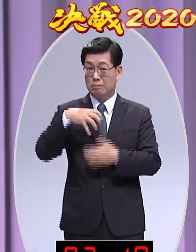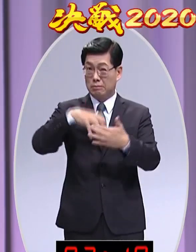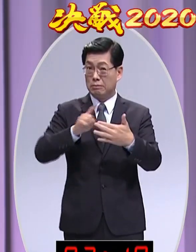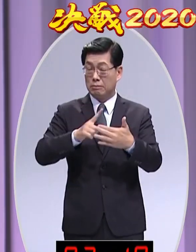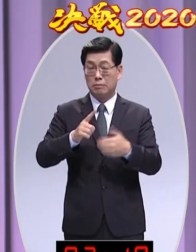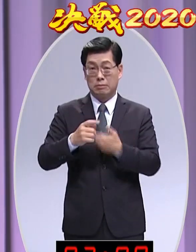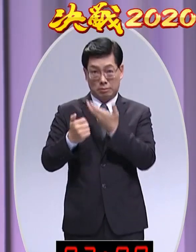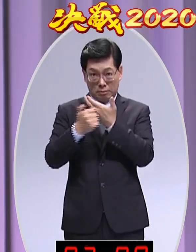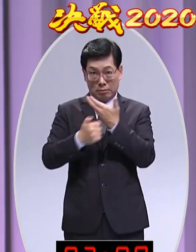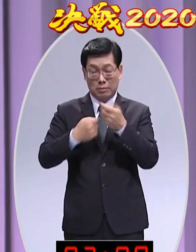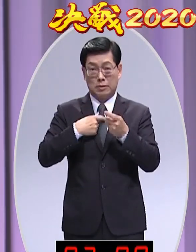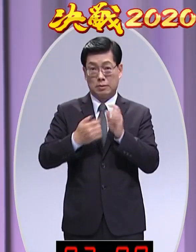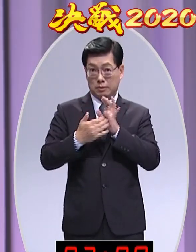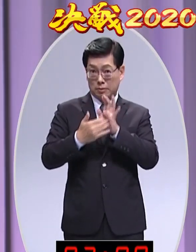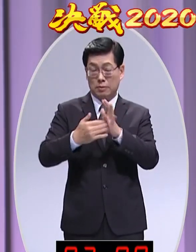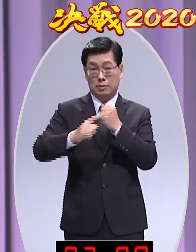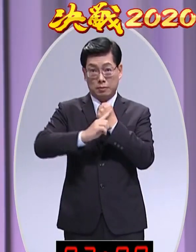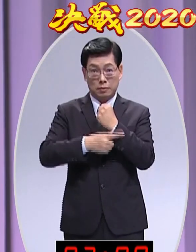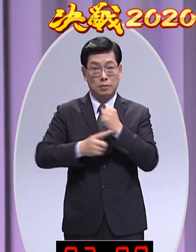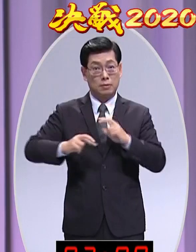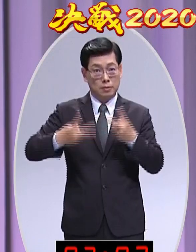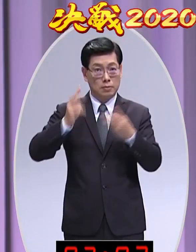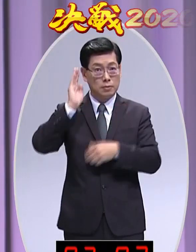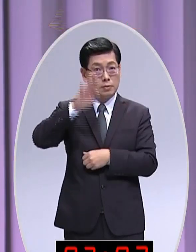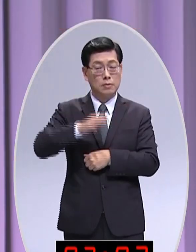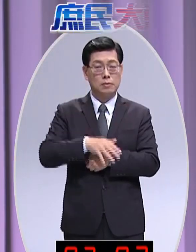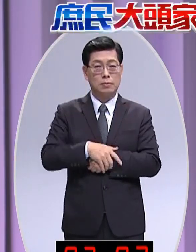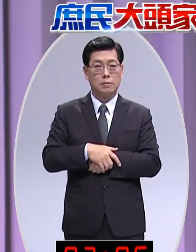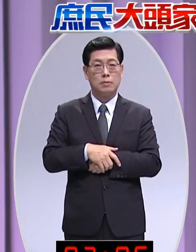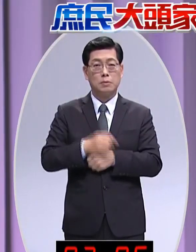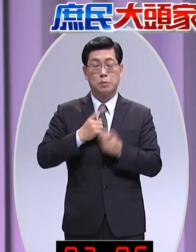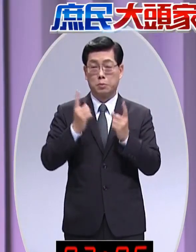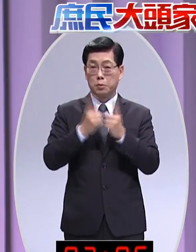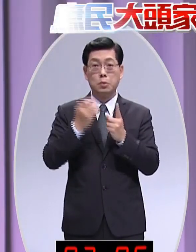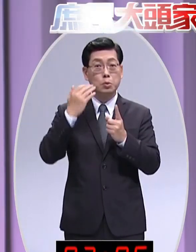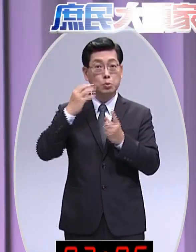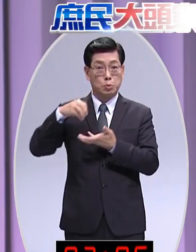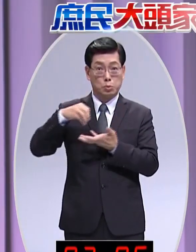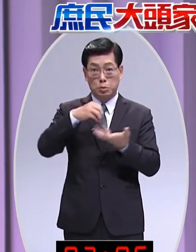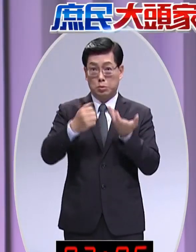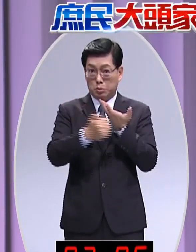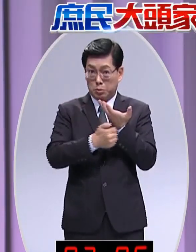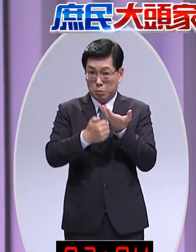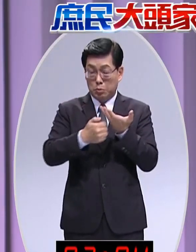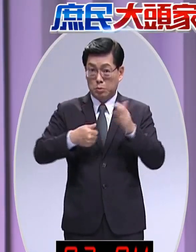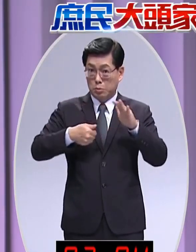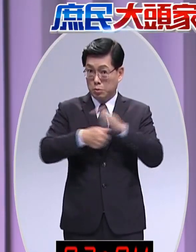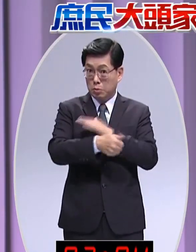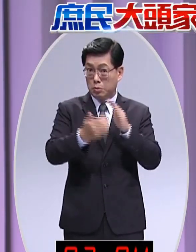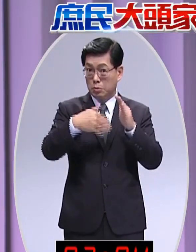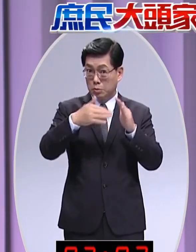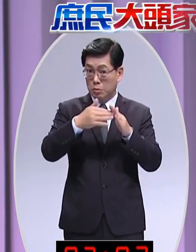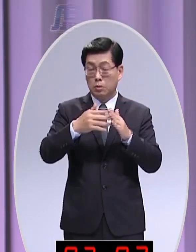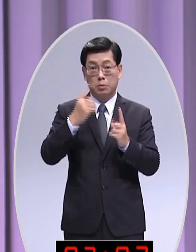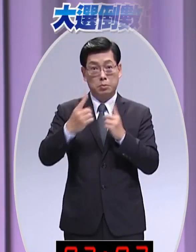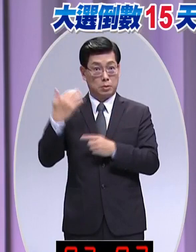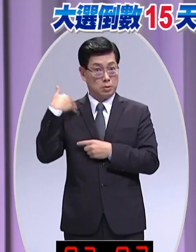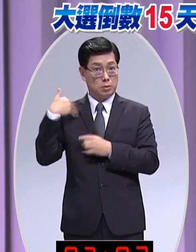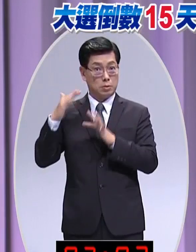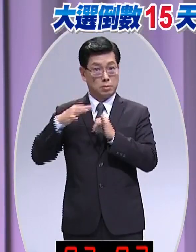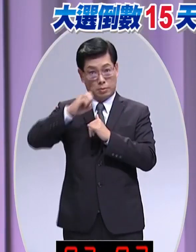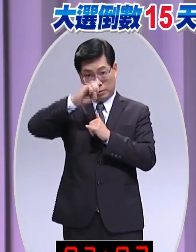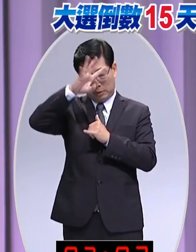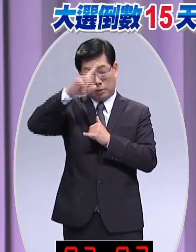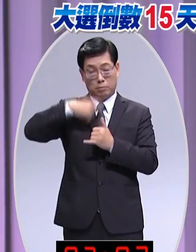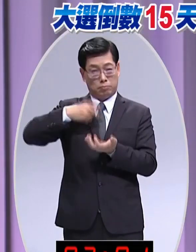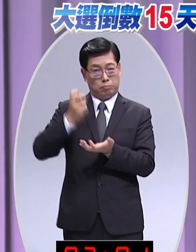毒品危害防治条例修法之后，我们对于携带毒品的罚则比国民党时